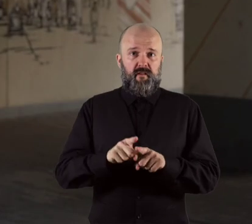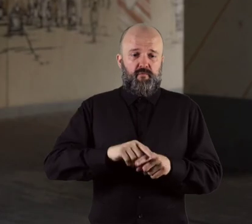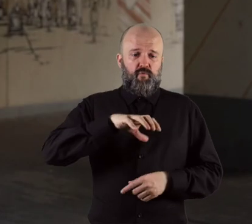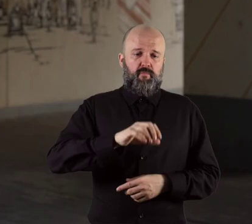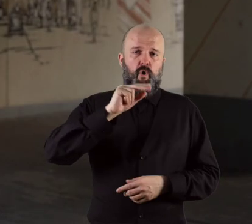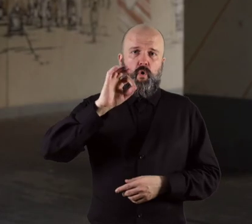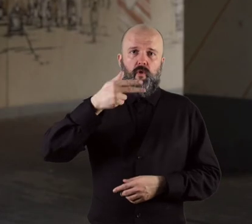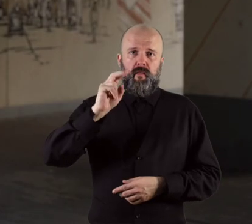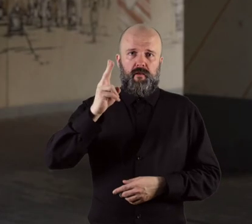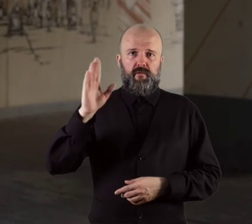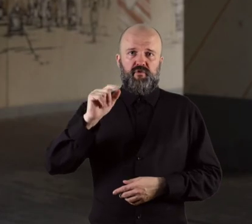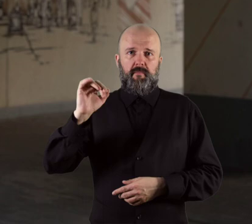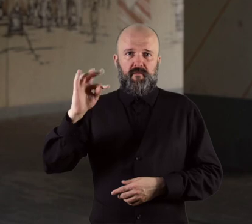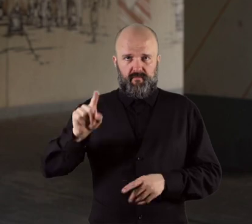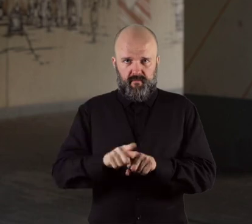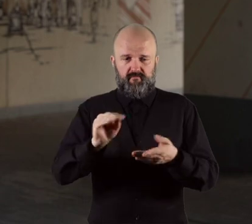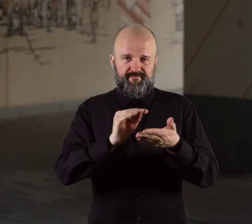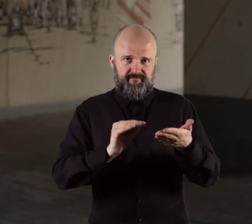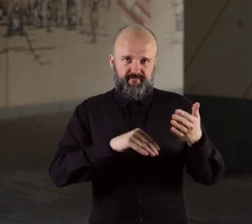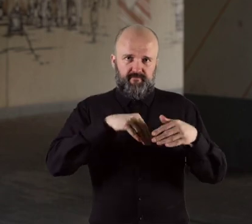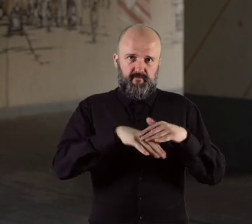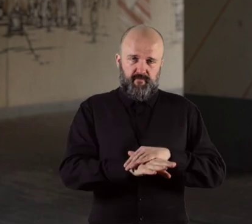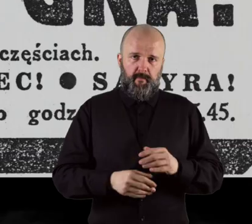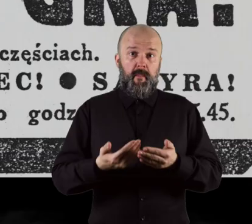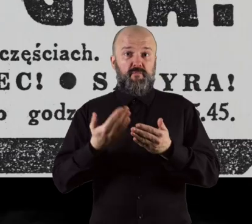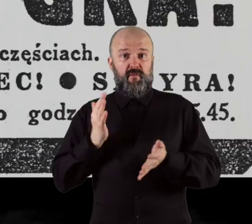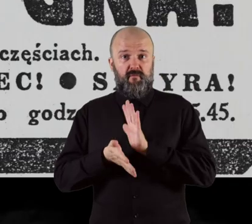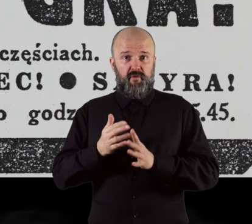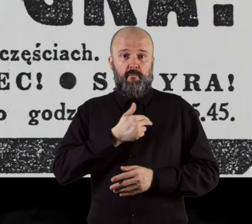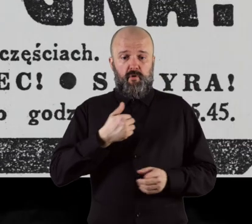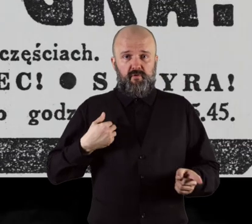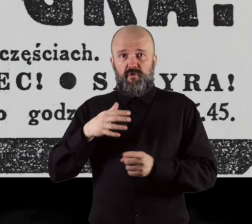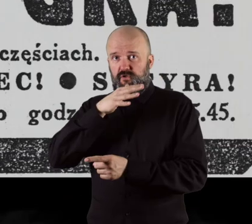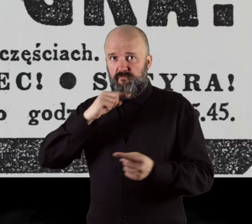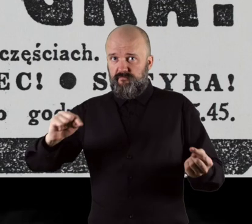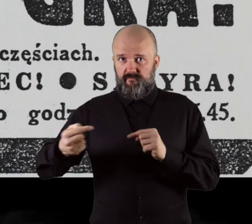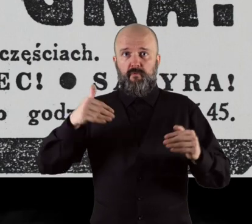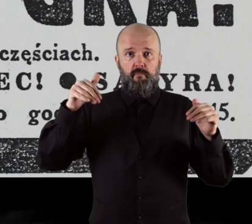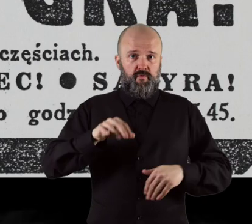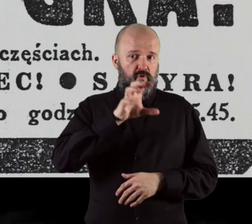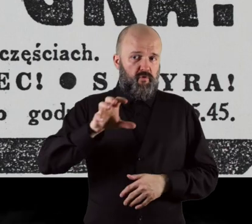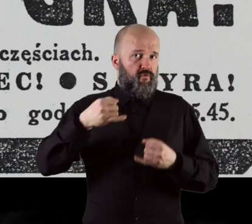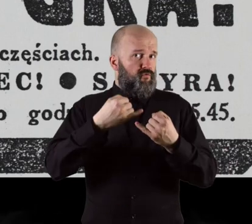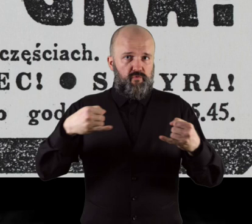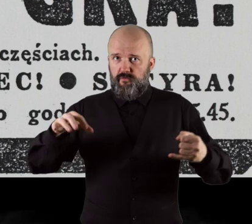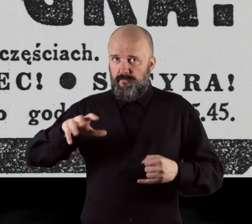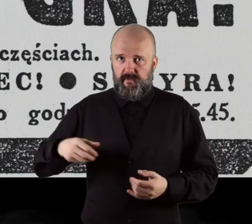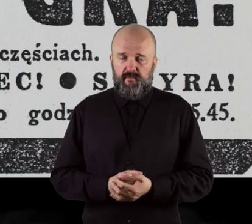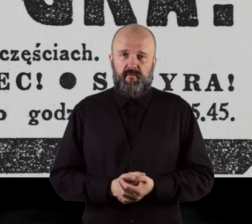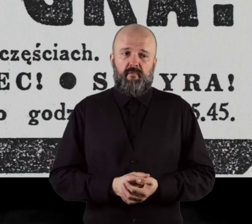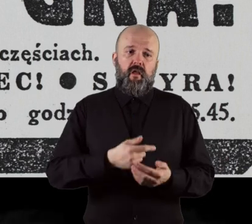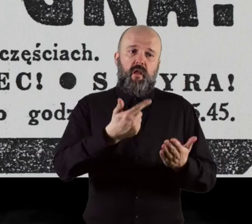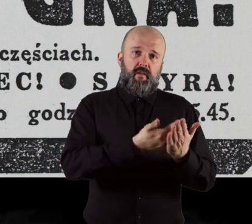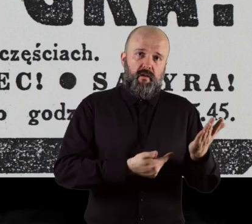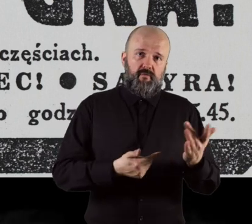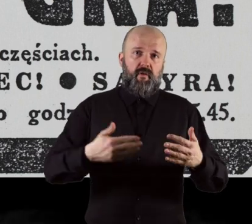dokumentowała również grupa Onek Szabat. Przed II wojną światową polsko-żydowskie kontakty kulturalne można było zaobserwować w wielu dziedzinach – w